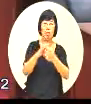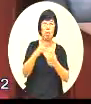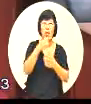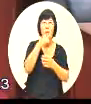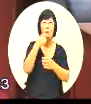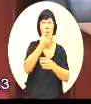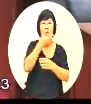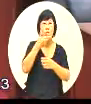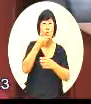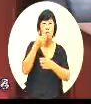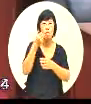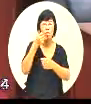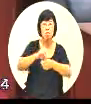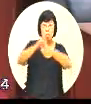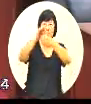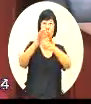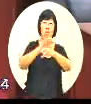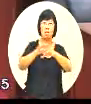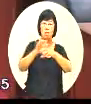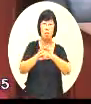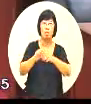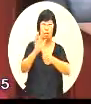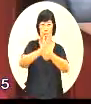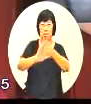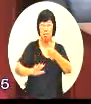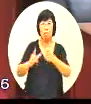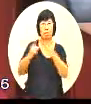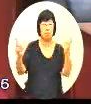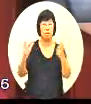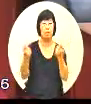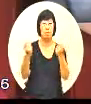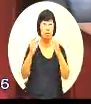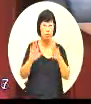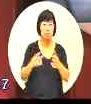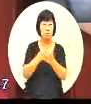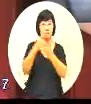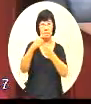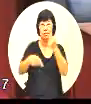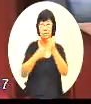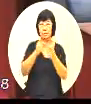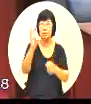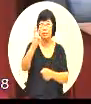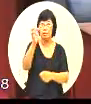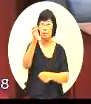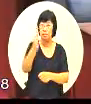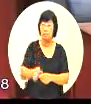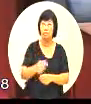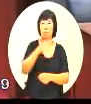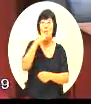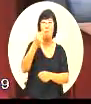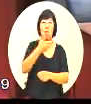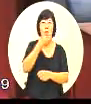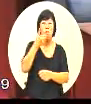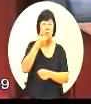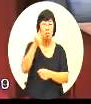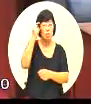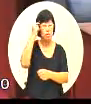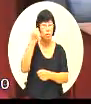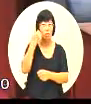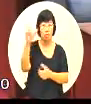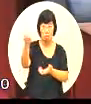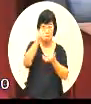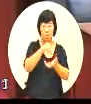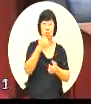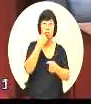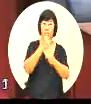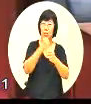垮很多东西。我们过去，我们现在一年大概30亿的利息，这30亿，你看可以做多少事情？如果我